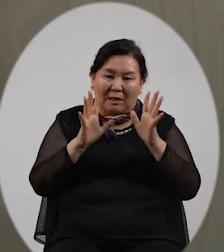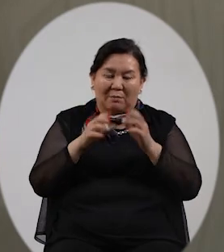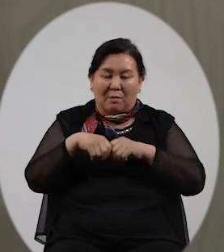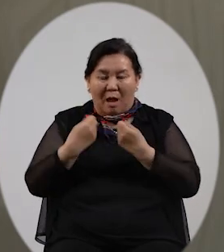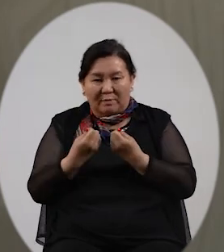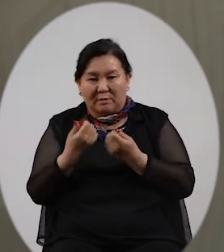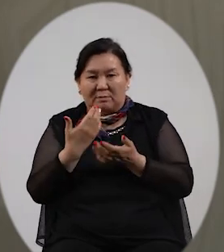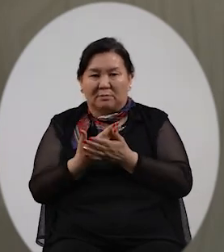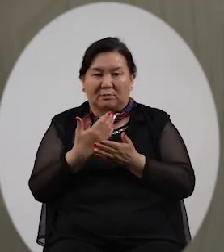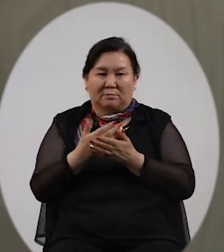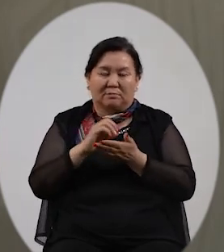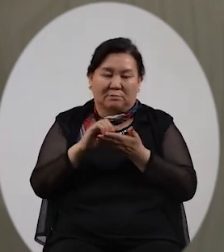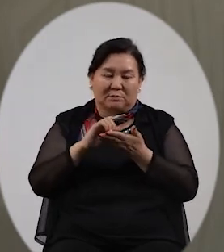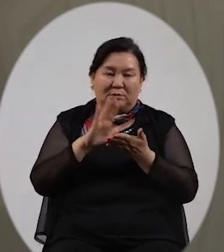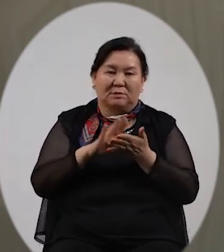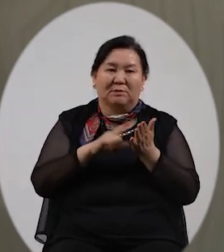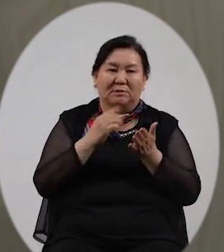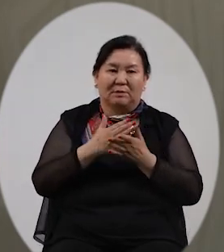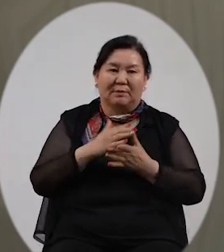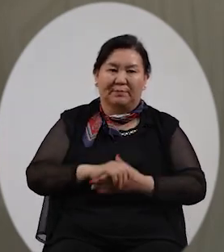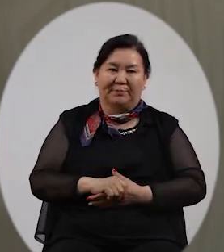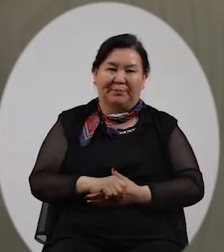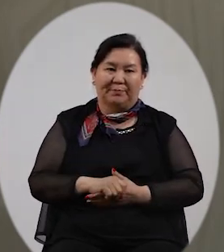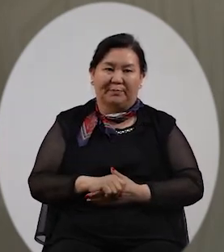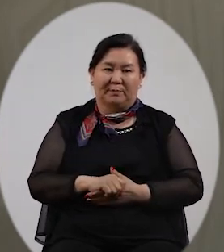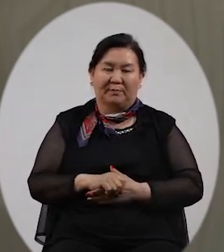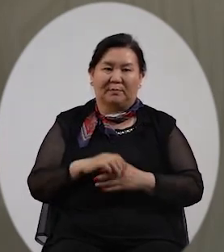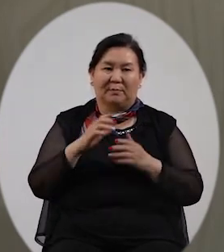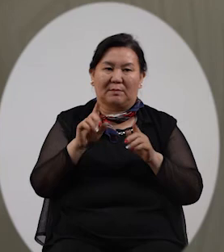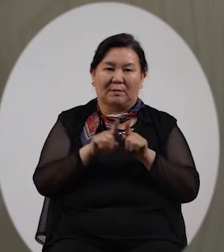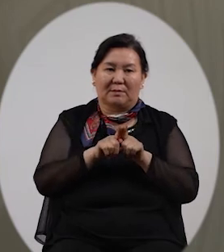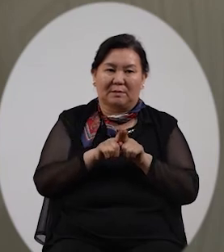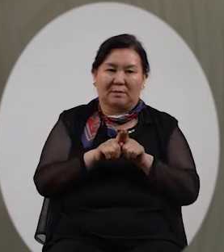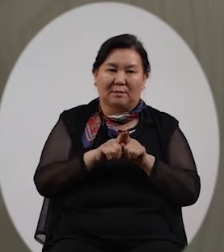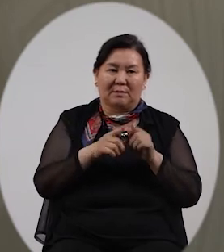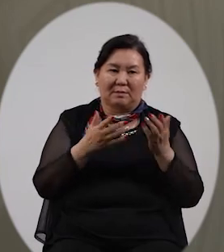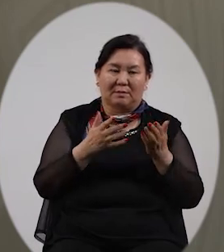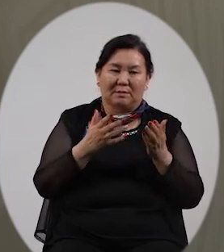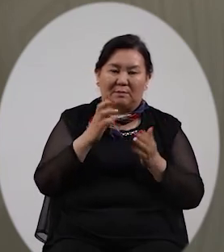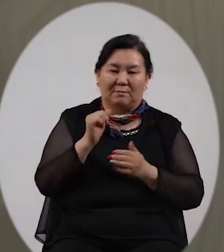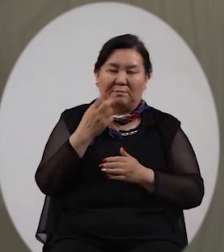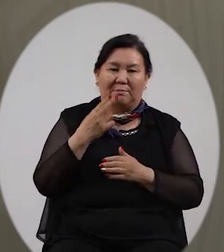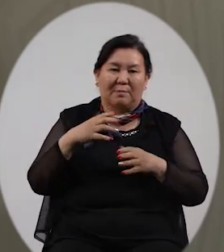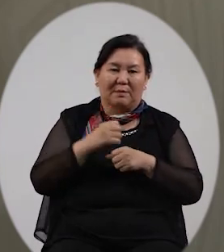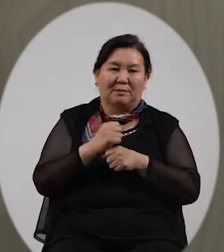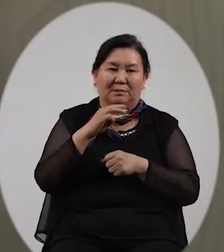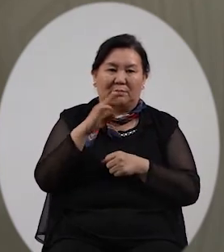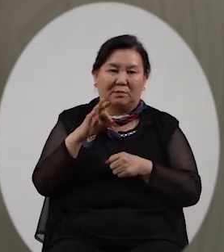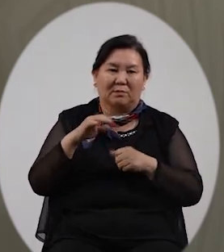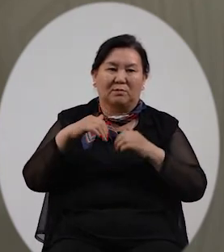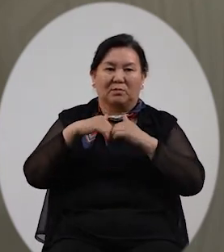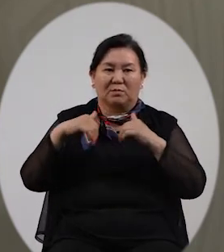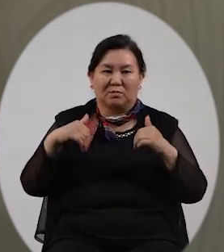бол орж ирнэ гэж ойлгох нь байна. За үүн дээр мөн бас вакцины тоо тэдгээртээ тусгай